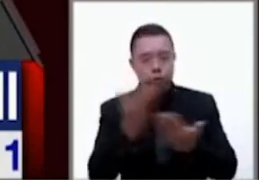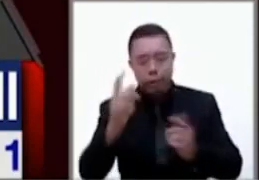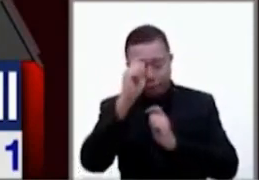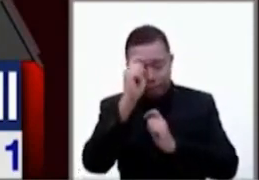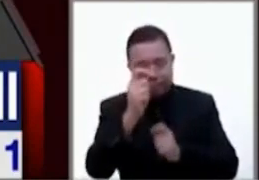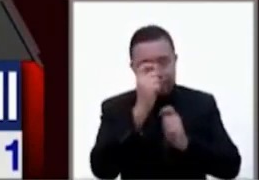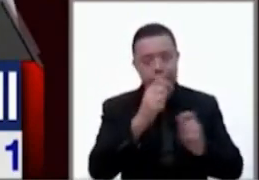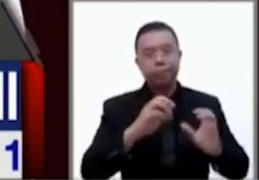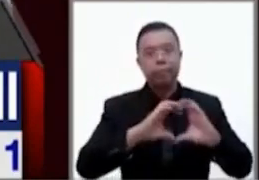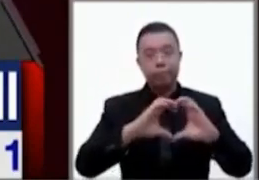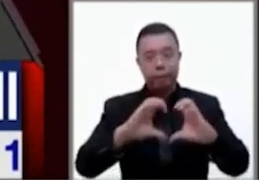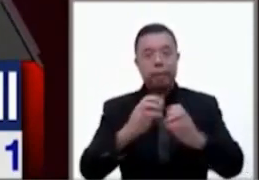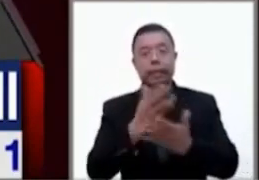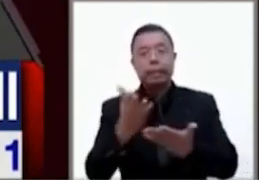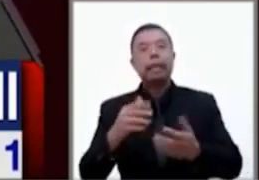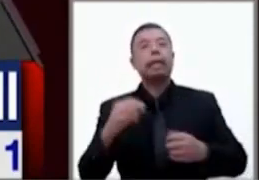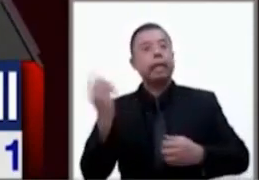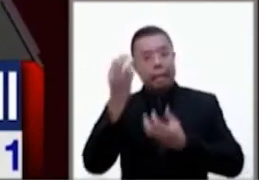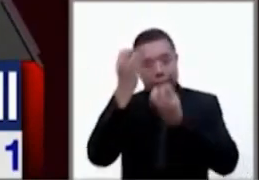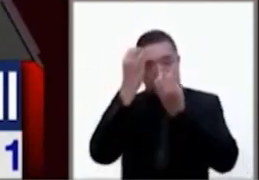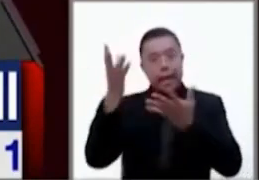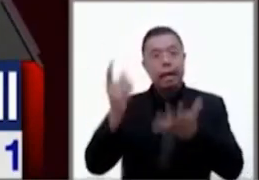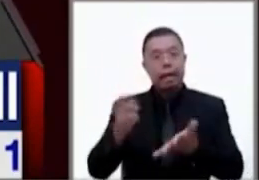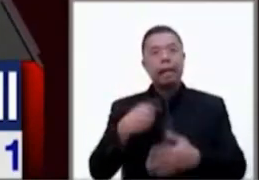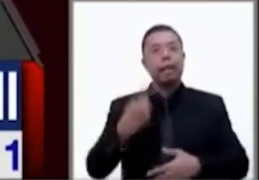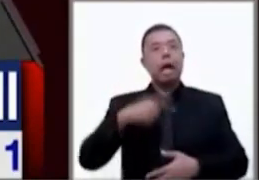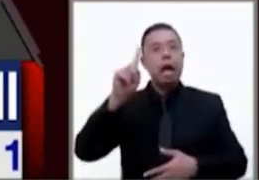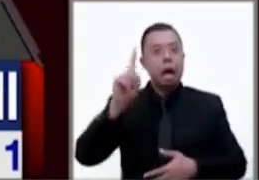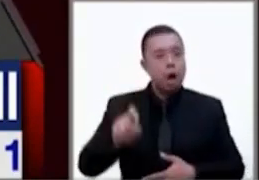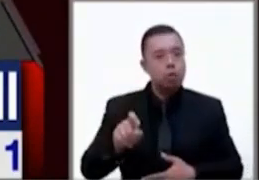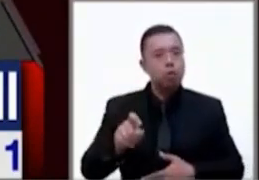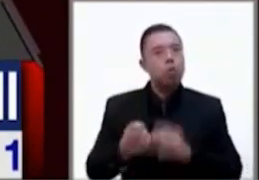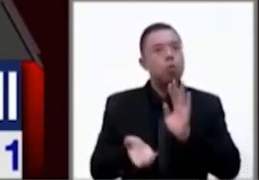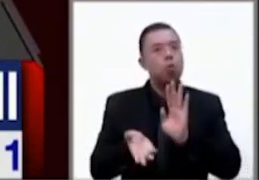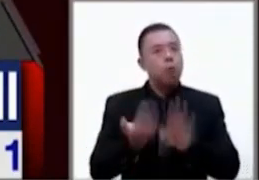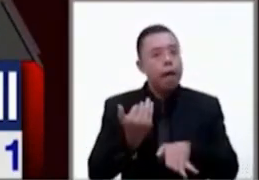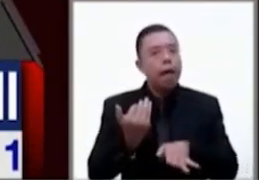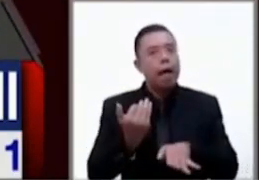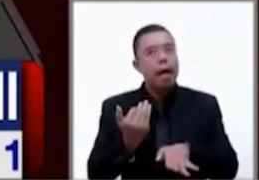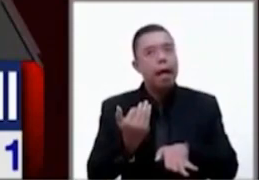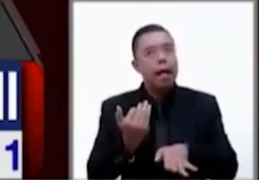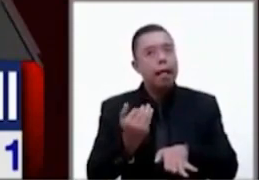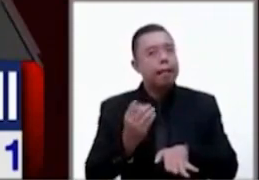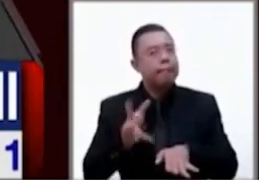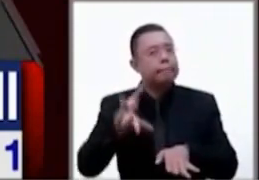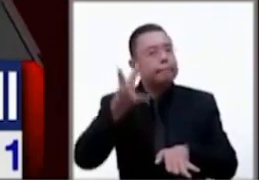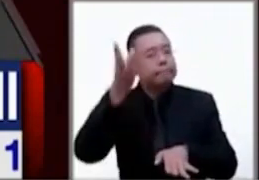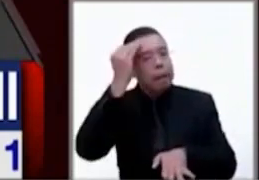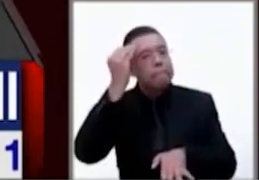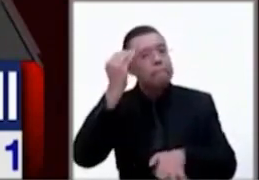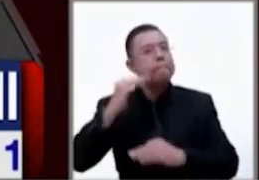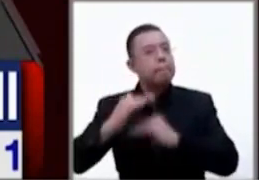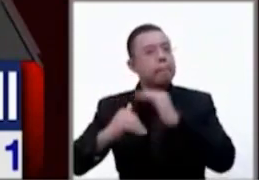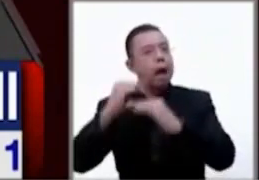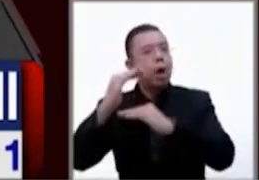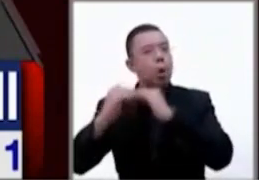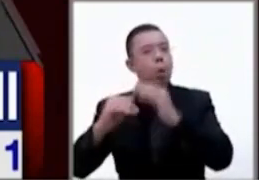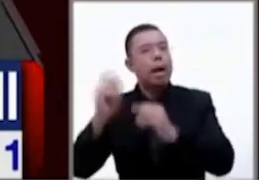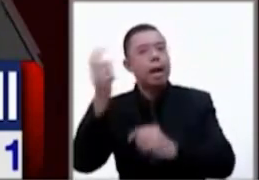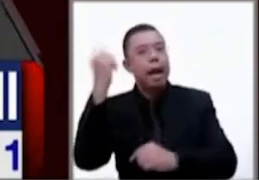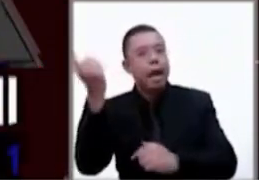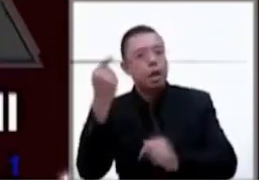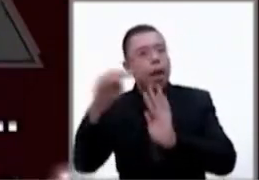cintai. Dengan kesadaran ini, maka kita harus kembali bahwa pembangunan nasional,